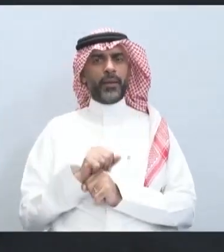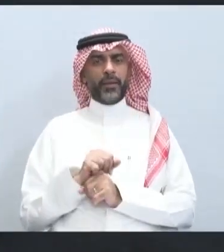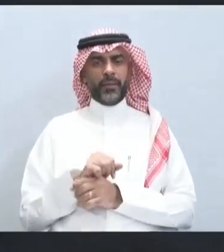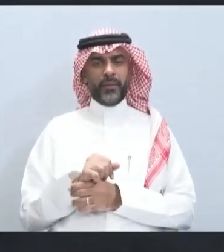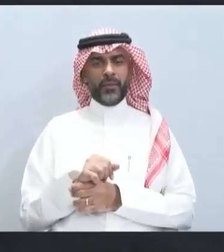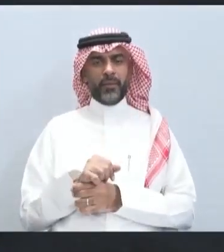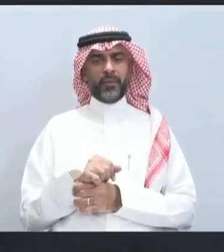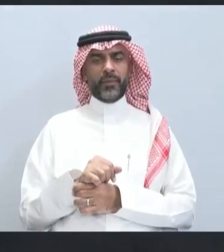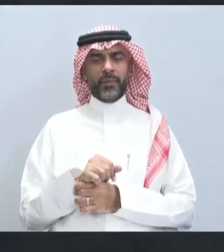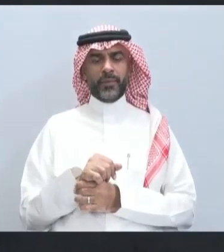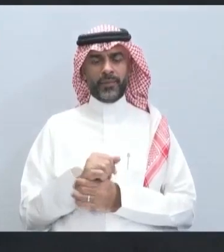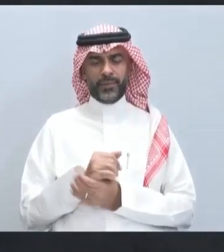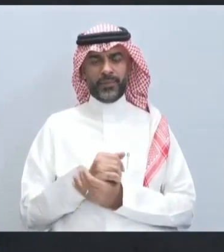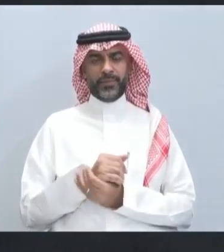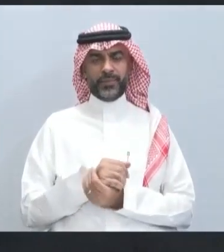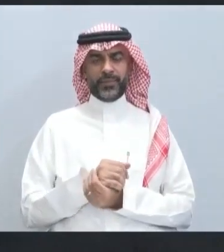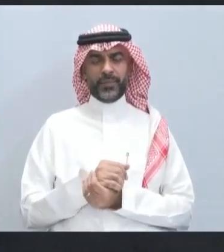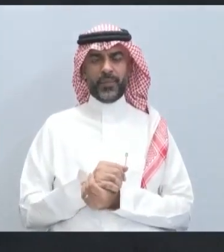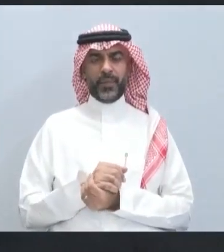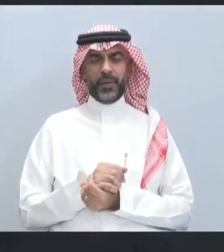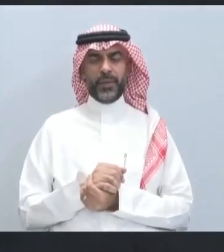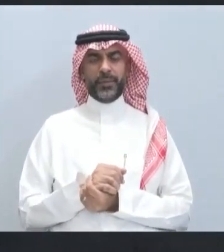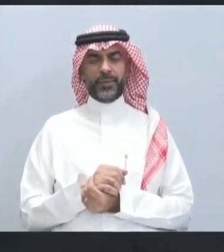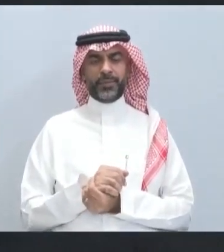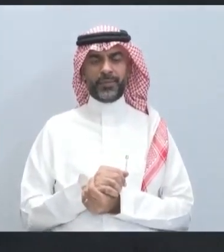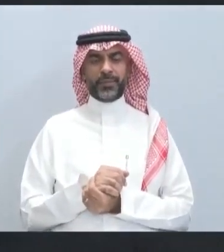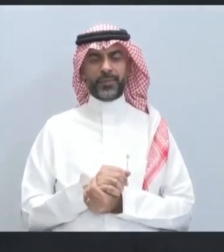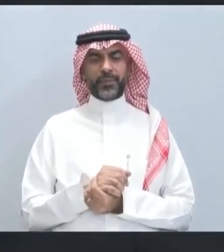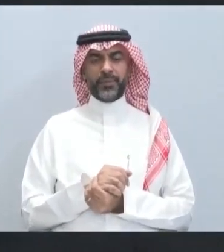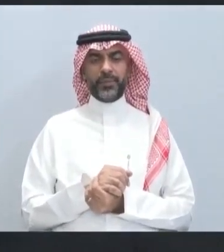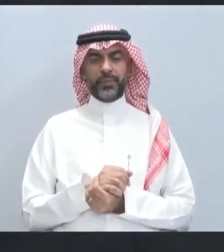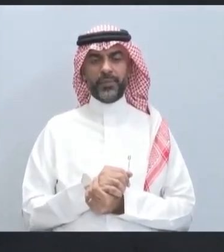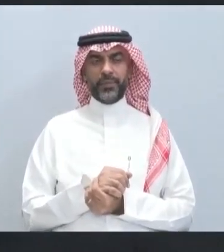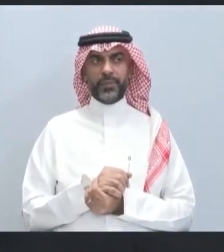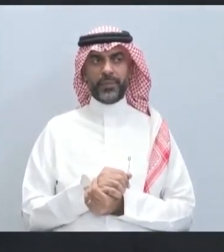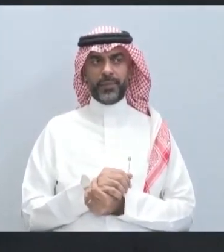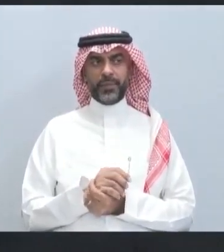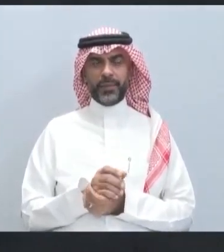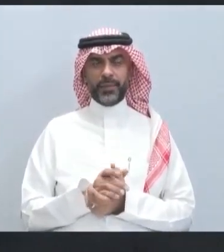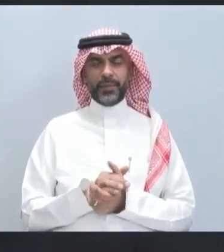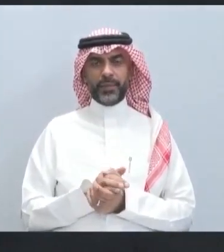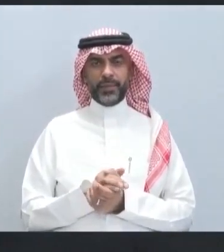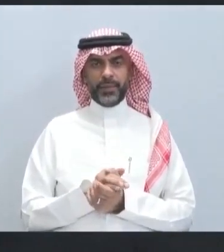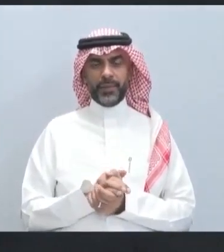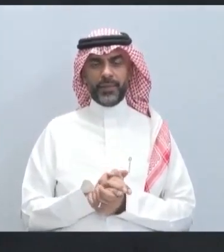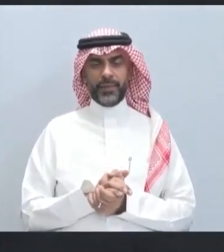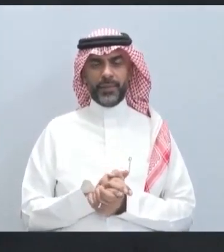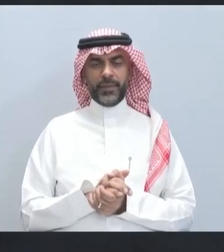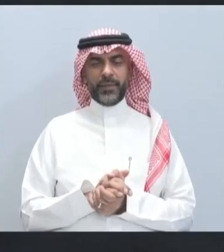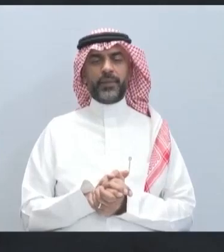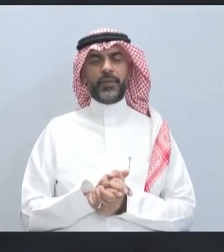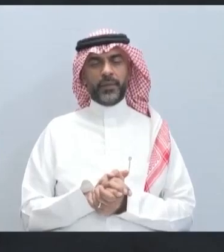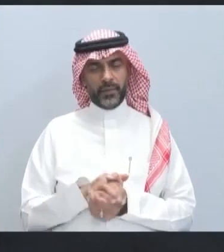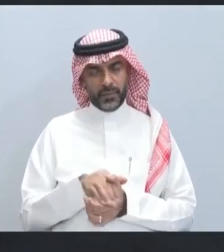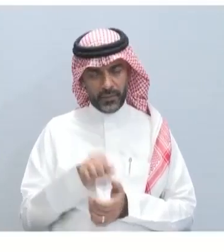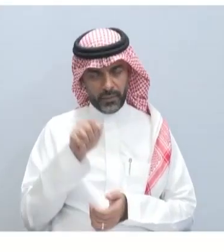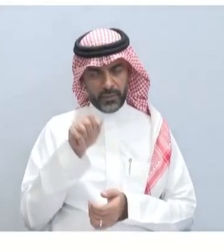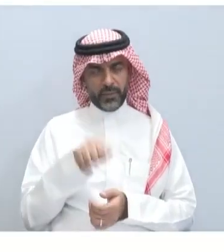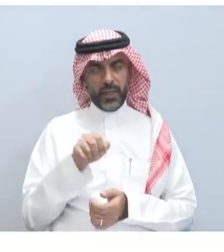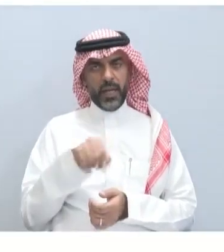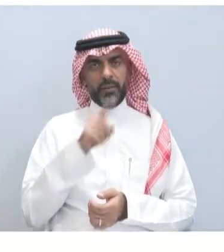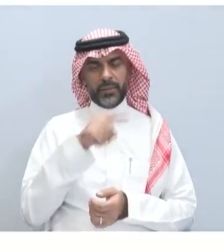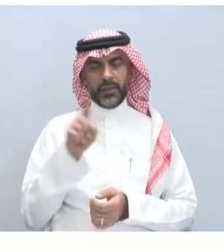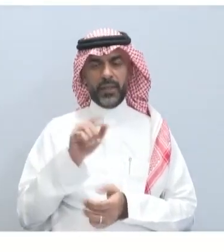وعاء هل هل هذه الماكثات الرقميه تقدم لك الكم الهاء المعلومات نعم بالفعل